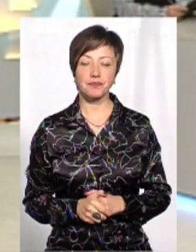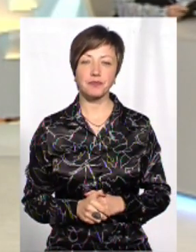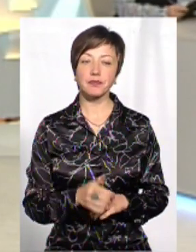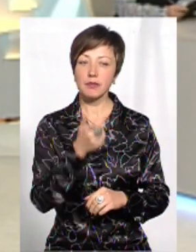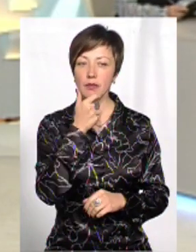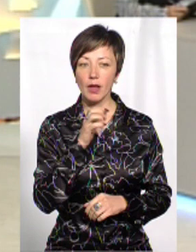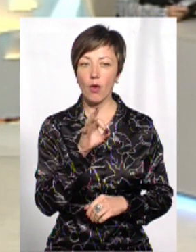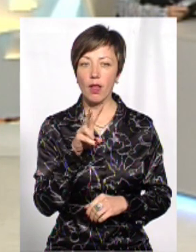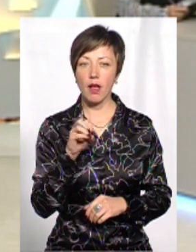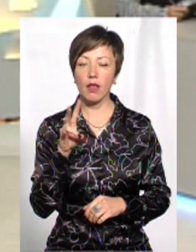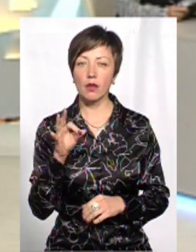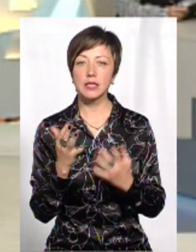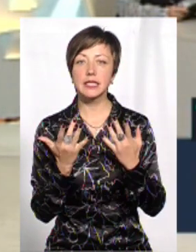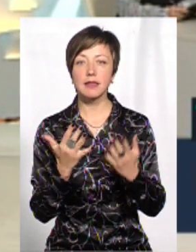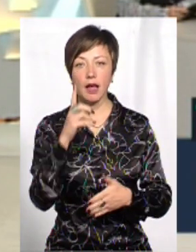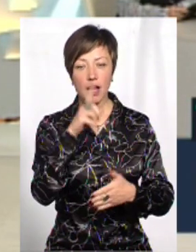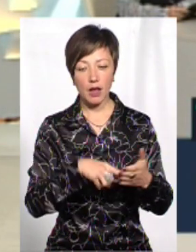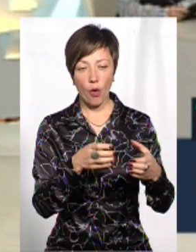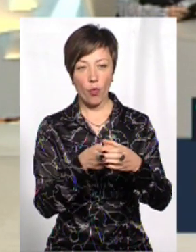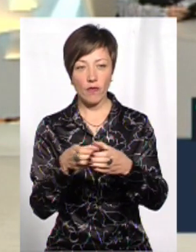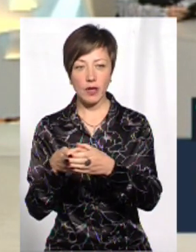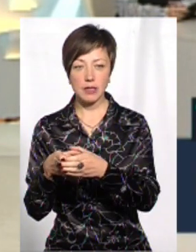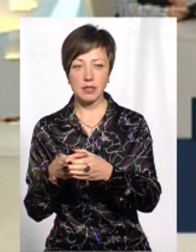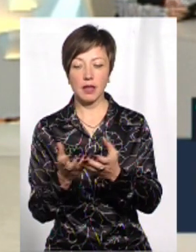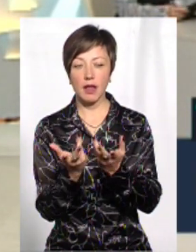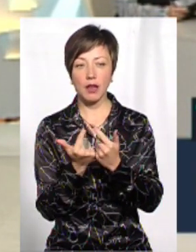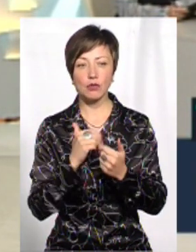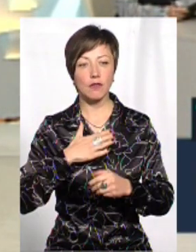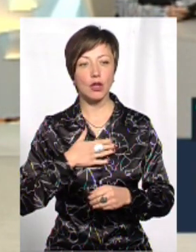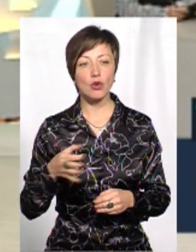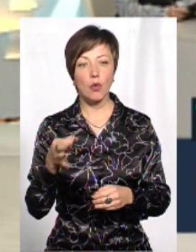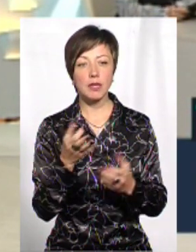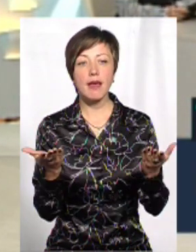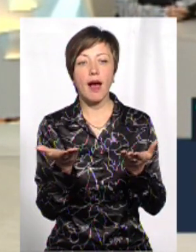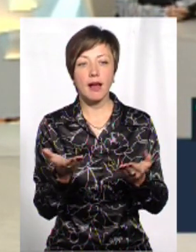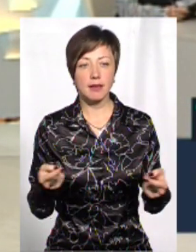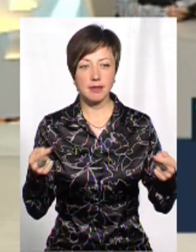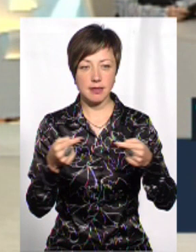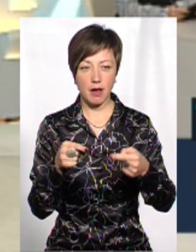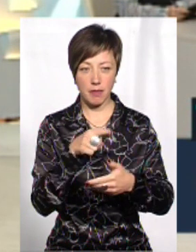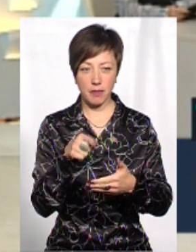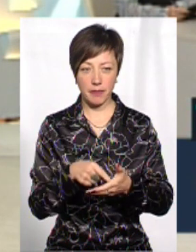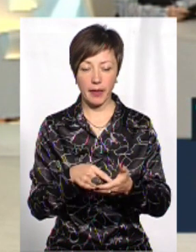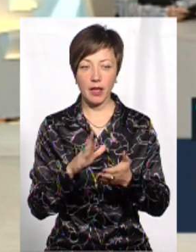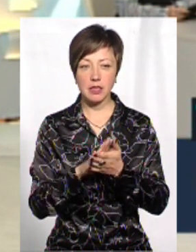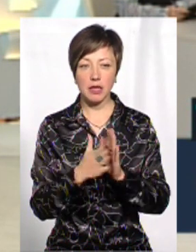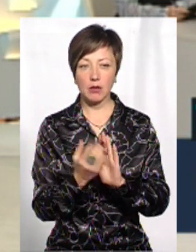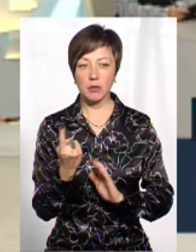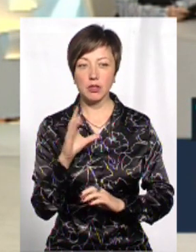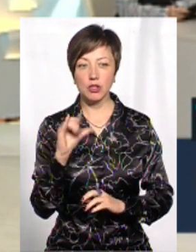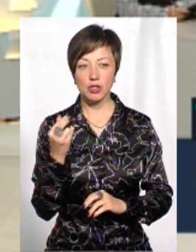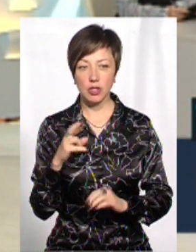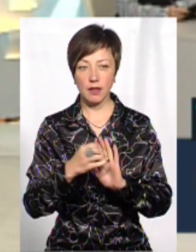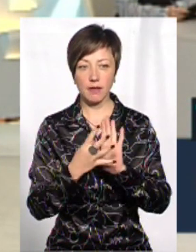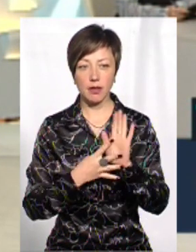Пані Олено, скільки релігійних конфесій налічується в нашій області, які саме? Загалом, станом на 1